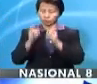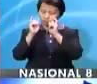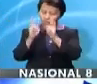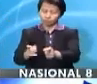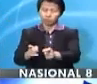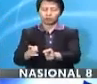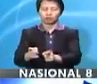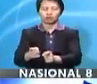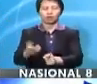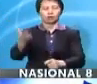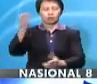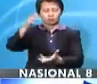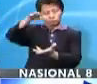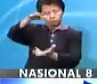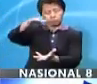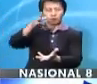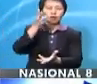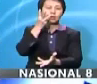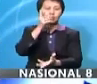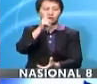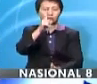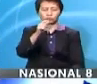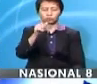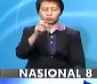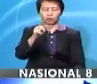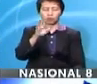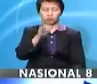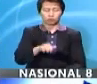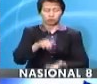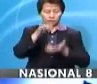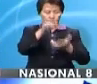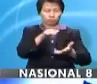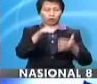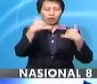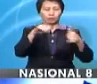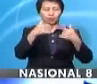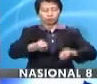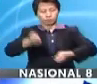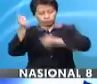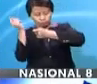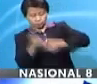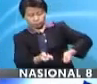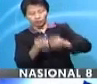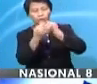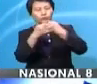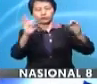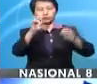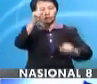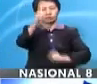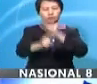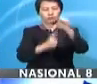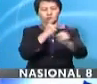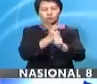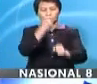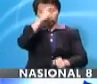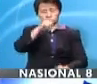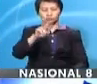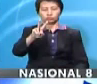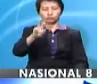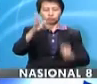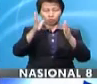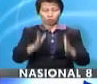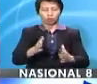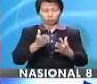hadiah berupa bekalan beras 1 tan dan pakej bermain golf secara percuma selama setahun untuk 2 orang